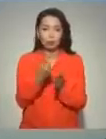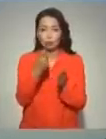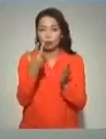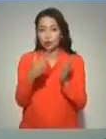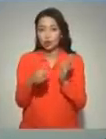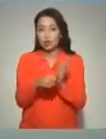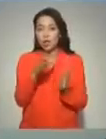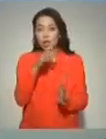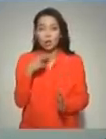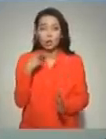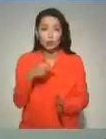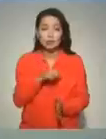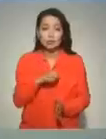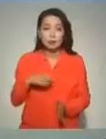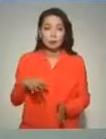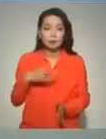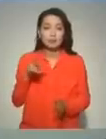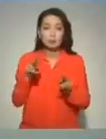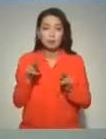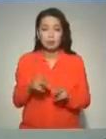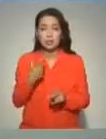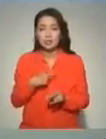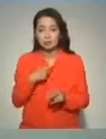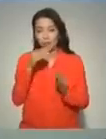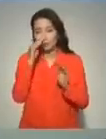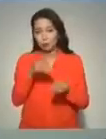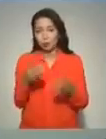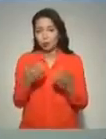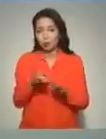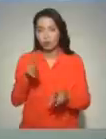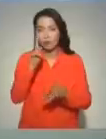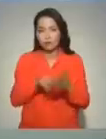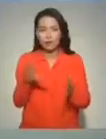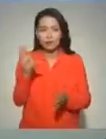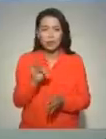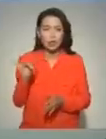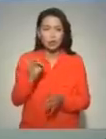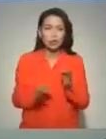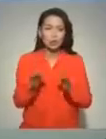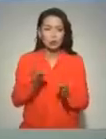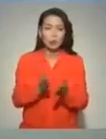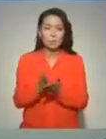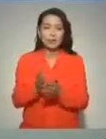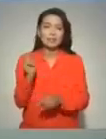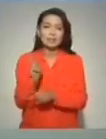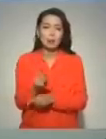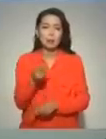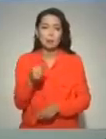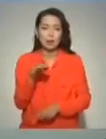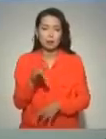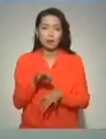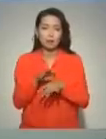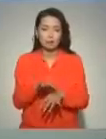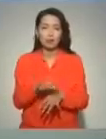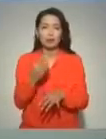лет тюрьмы. Сам бывший президент себя виновным не считает. Он уверен, вся история с судом – политический заказ. А Байден ведет мир к